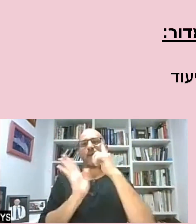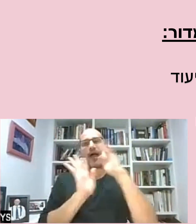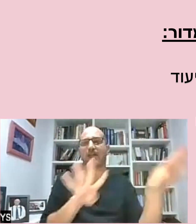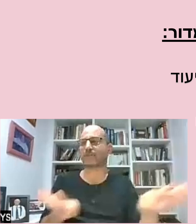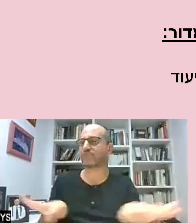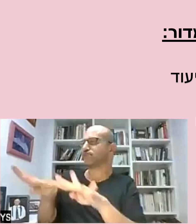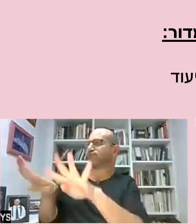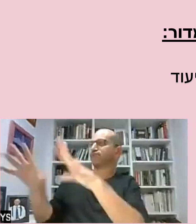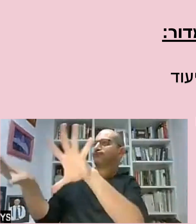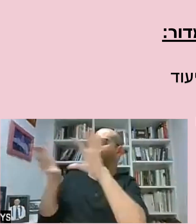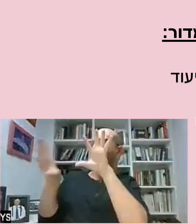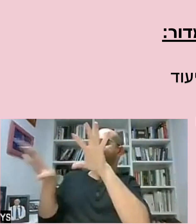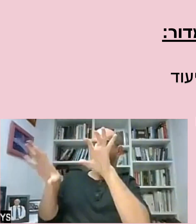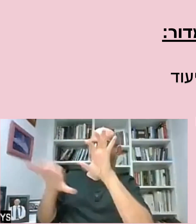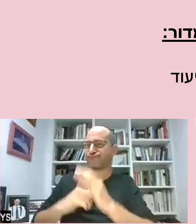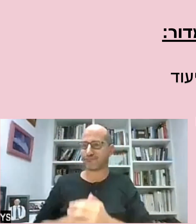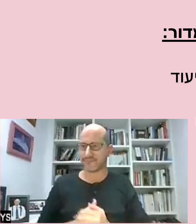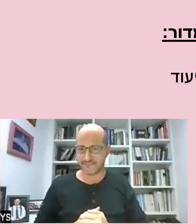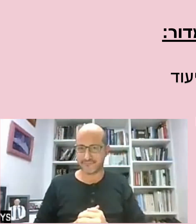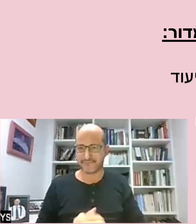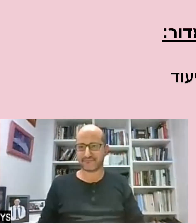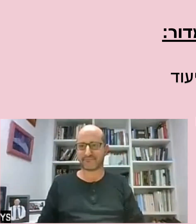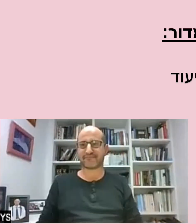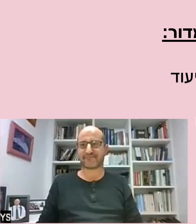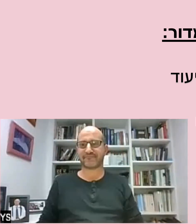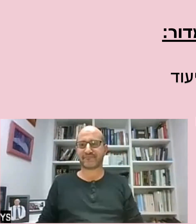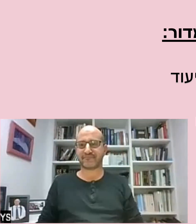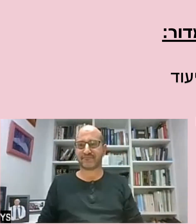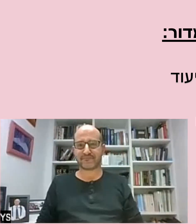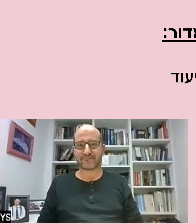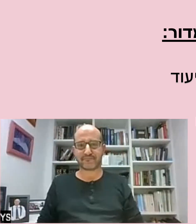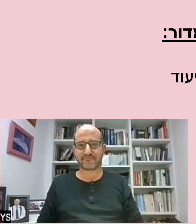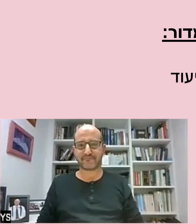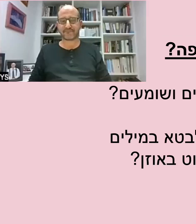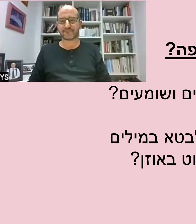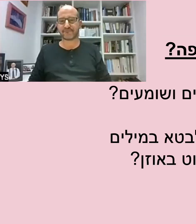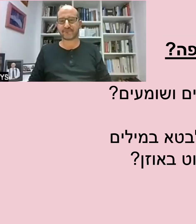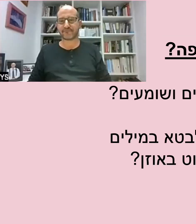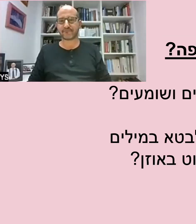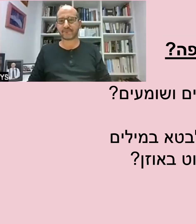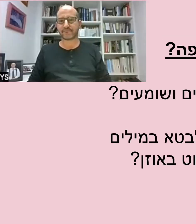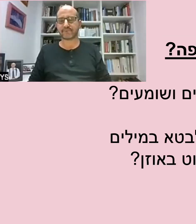לקדם את כל העניין של הקליטה.